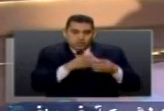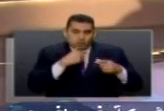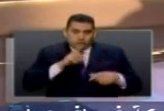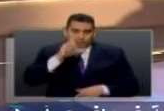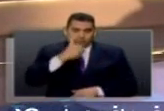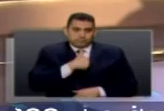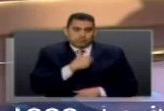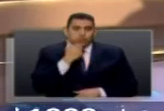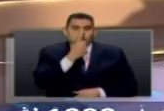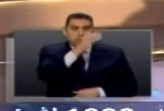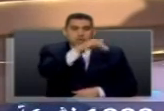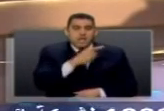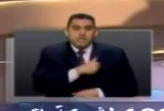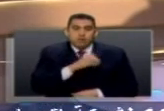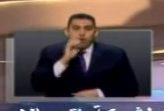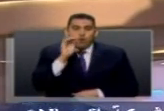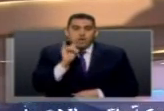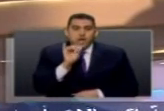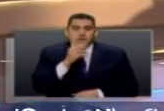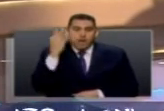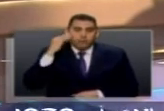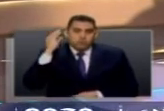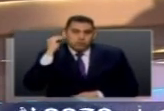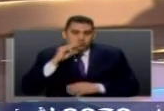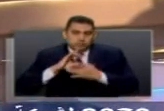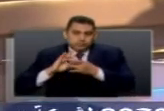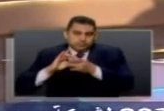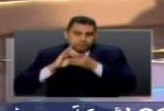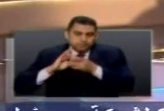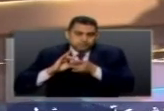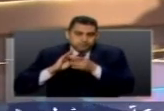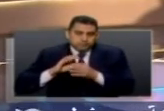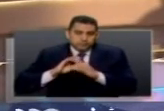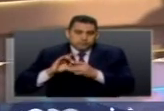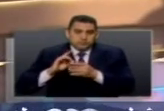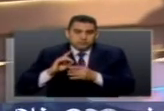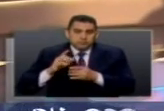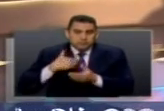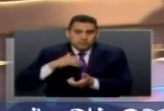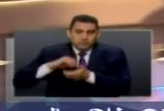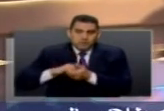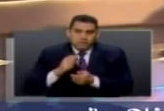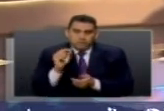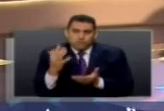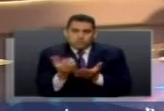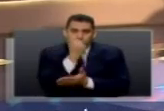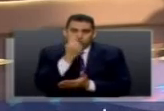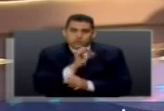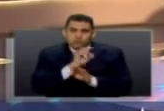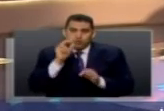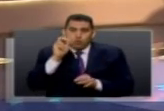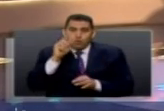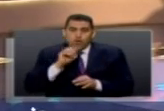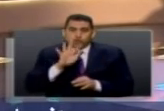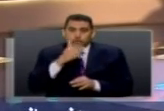اخطب نعم ودخل ووسوس لهذا الرجل وقال له يعني فرصه لنا جاءت قريش بما فيها